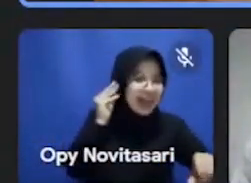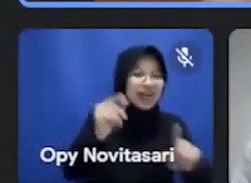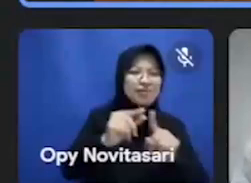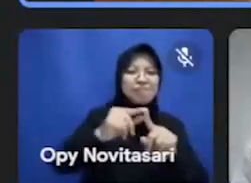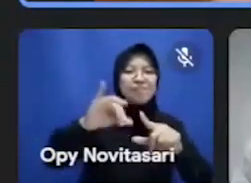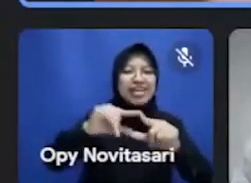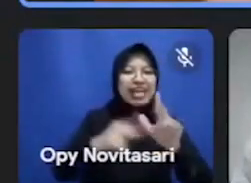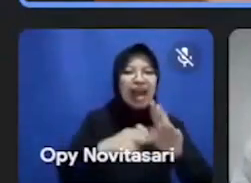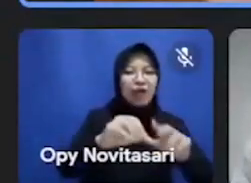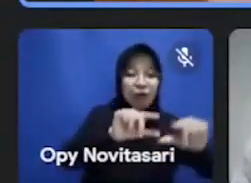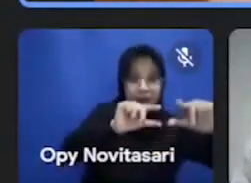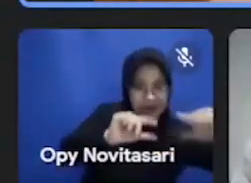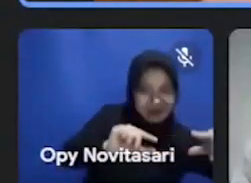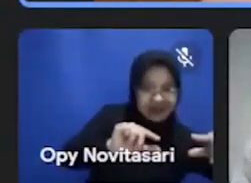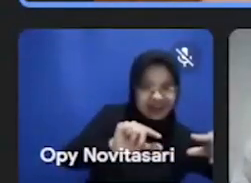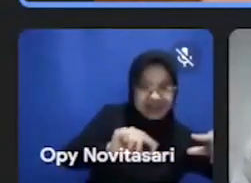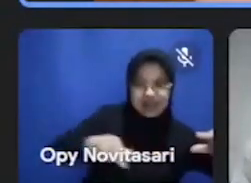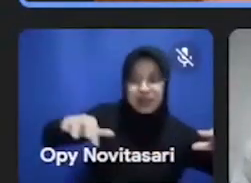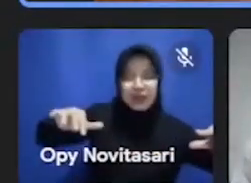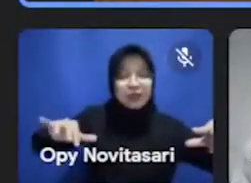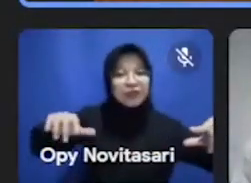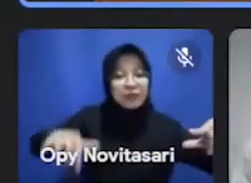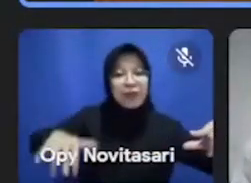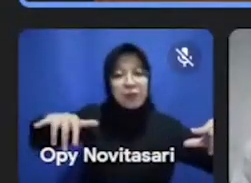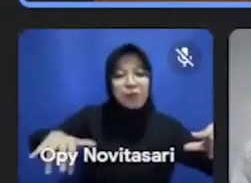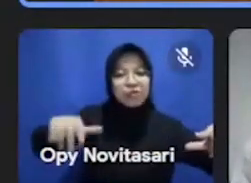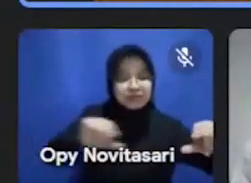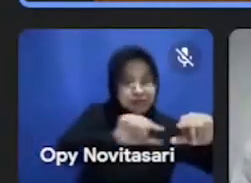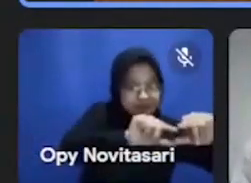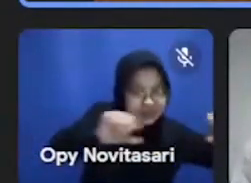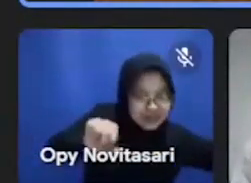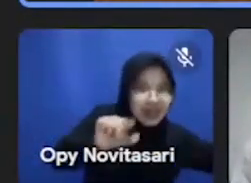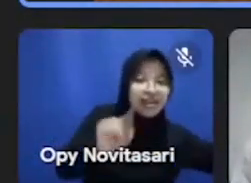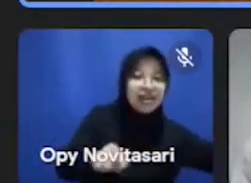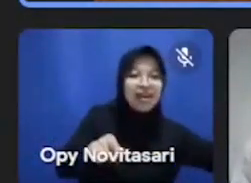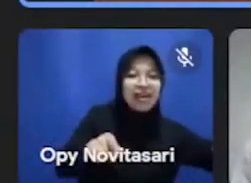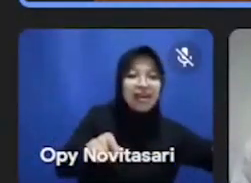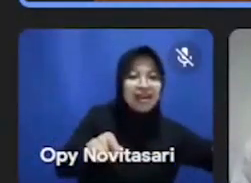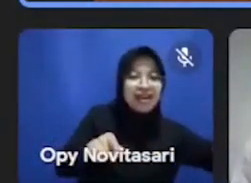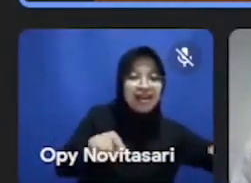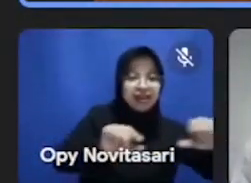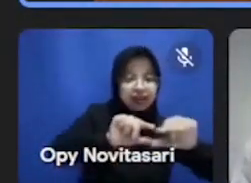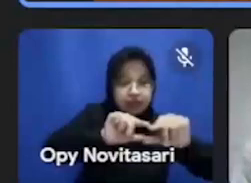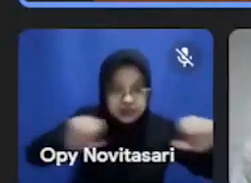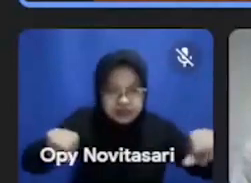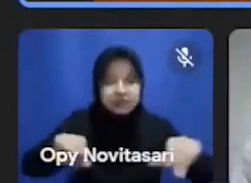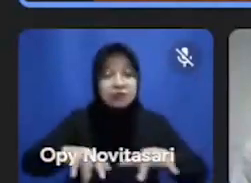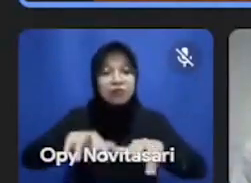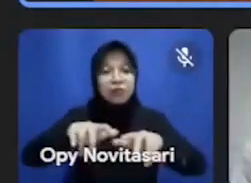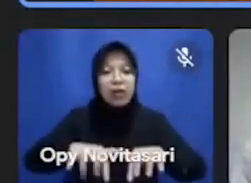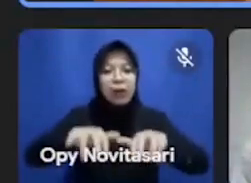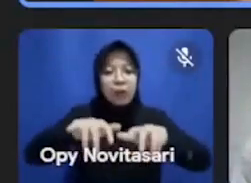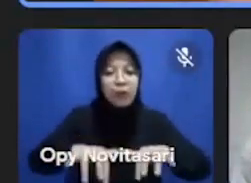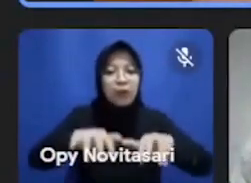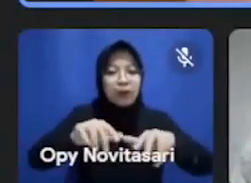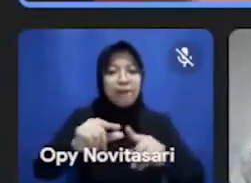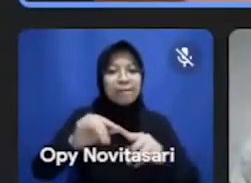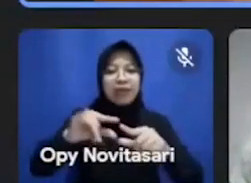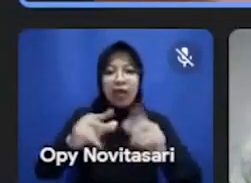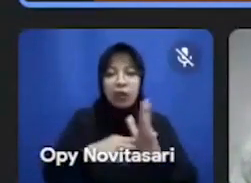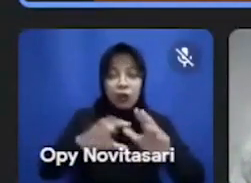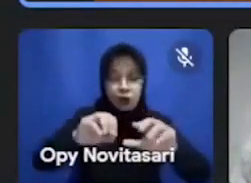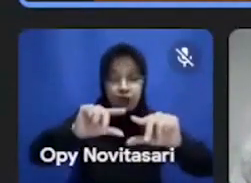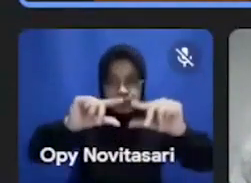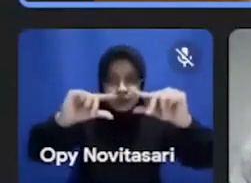jadi caption secara visual dan musik ee dari piano instrumen piano tersebut itu bisa digunakan dua-duanya